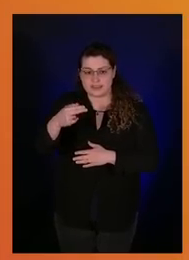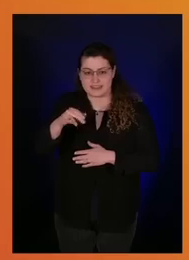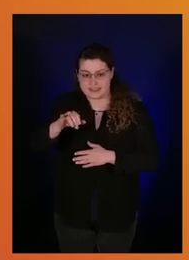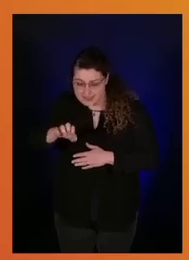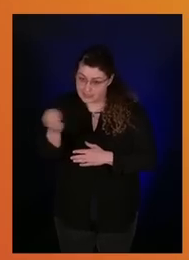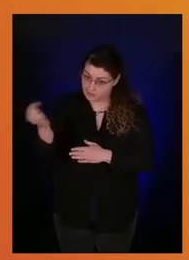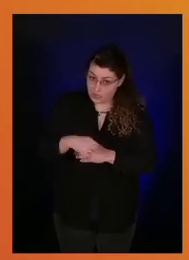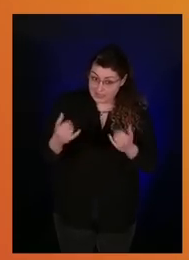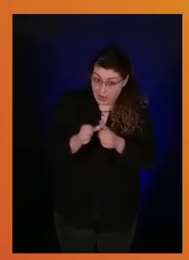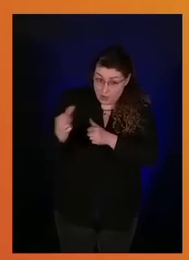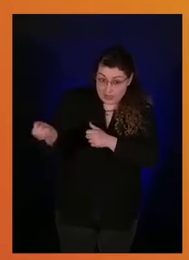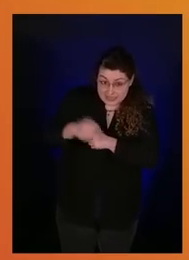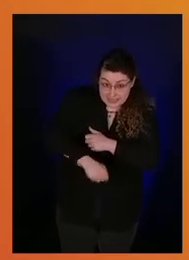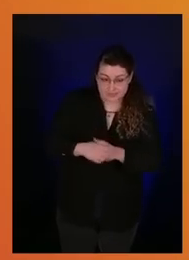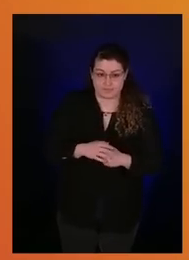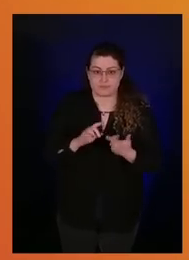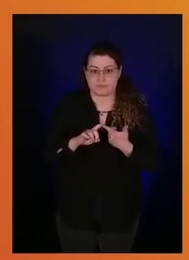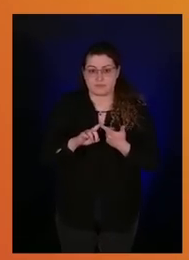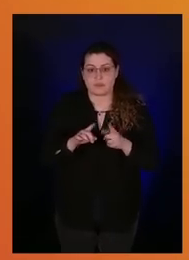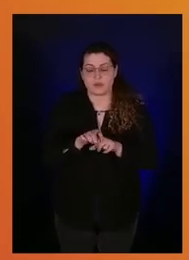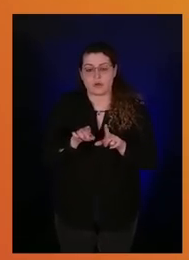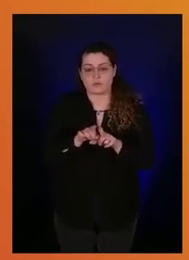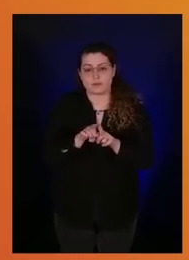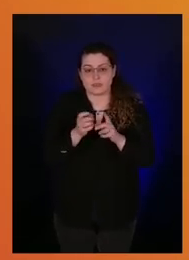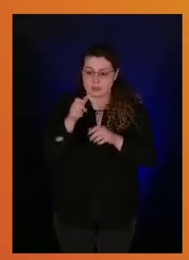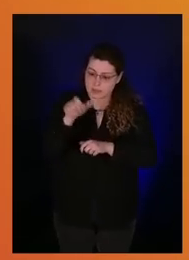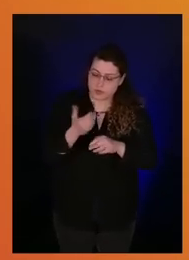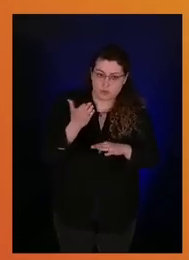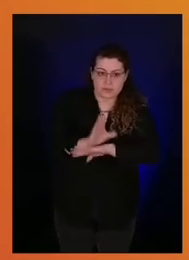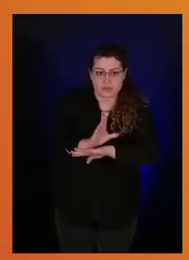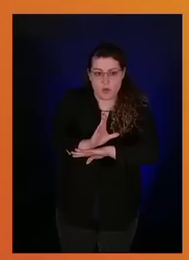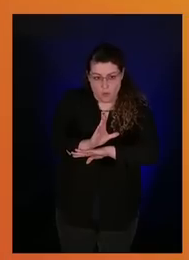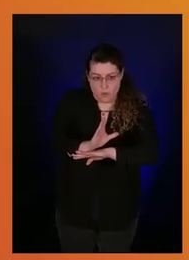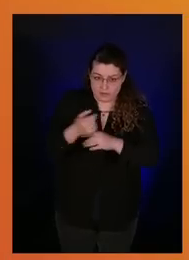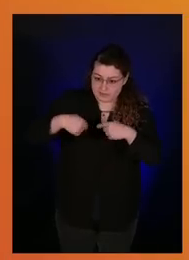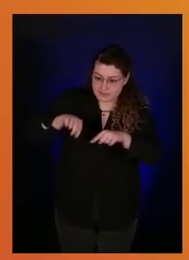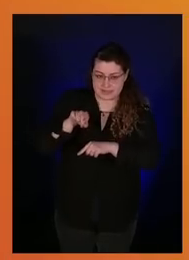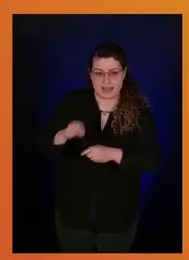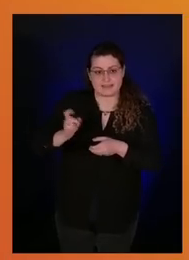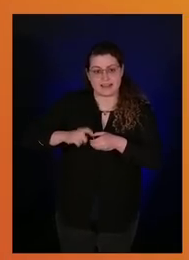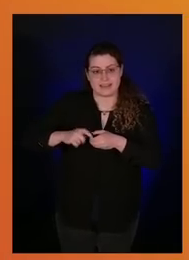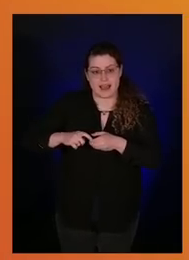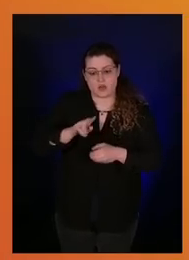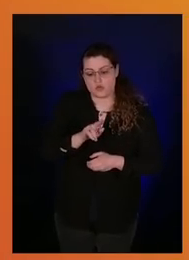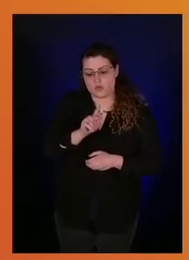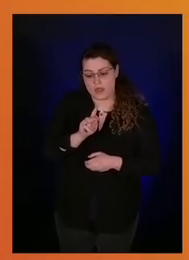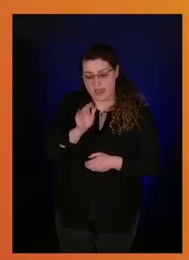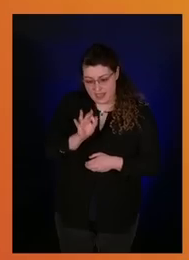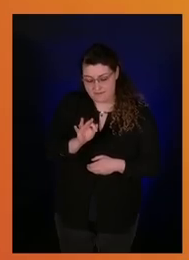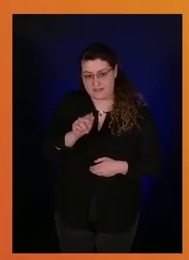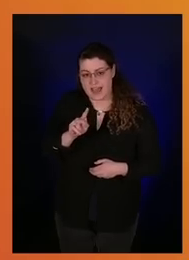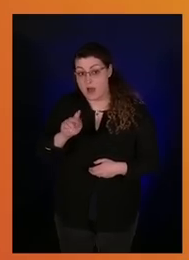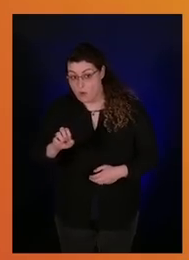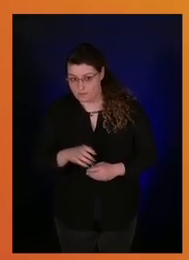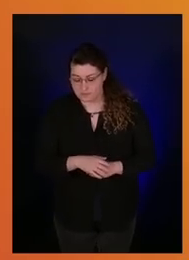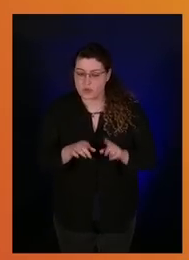On applaudit donc Aokas Rock, qui est le représentant de ce syndicat, l'USTKE. On accueille une délégation du